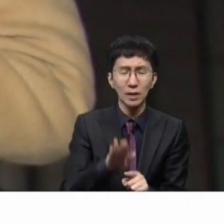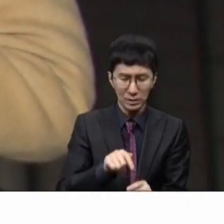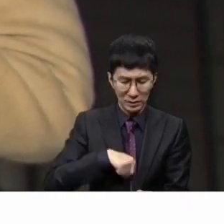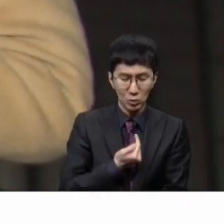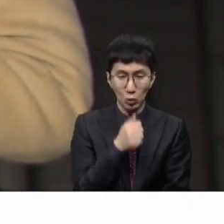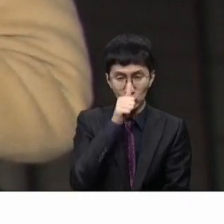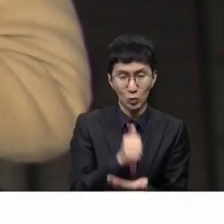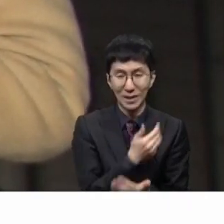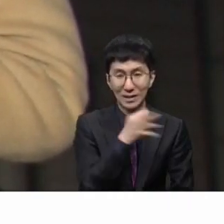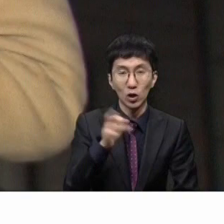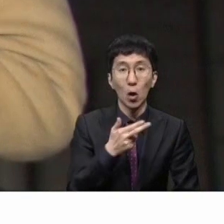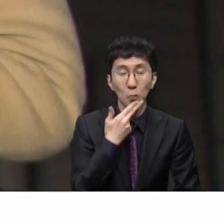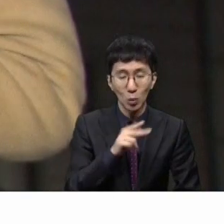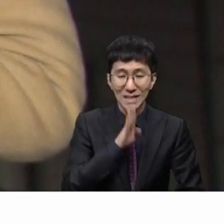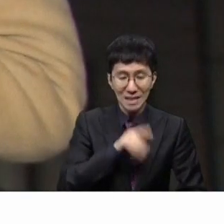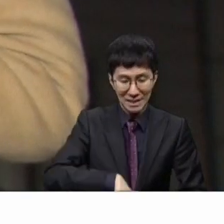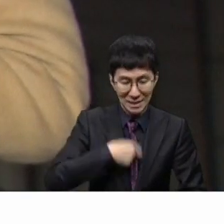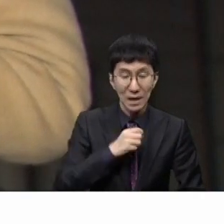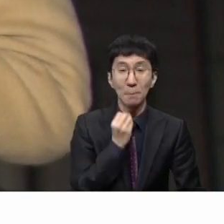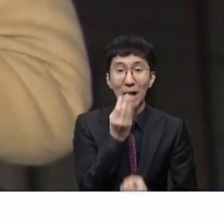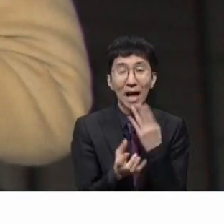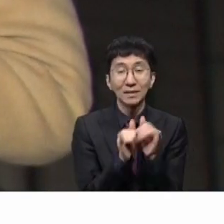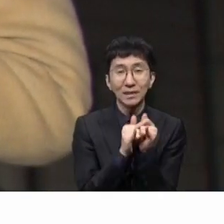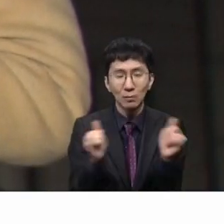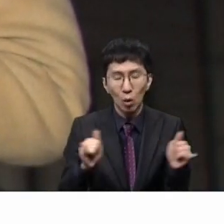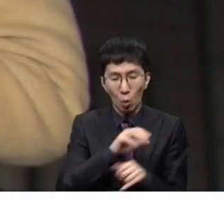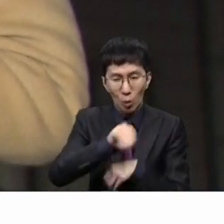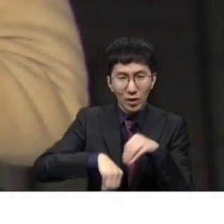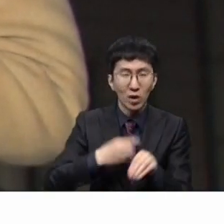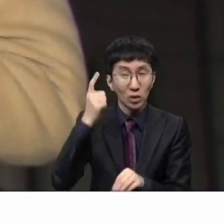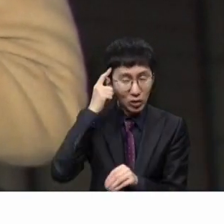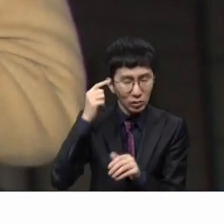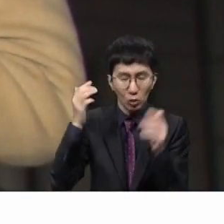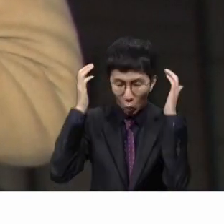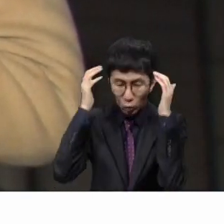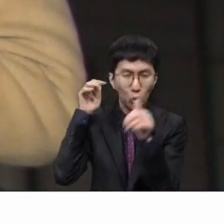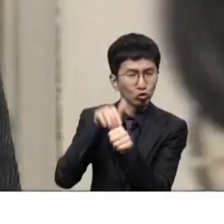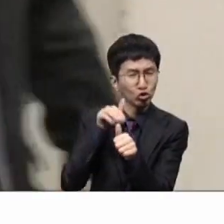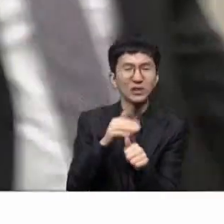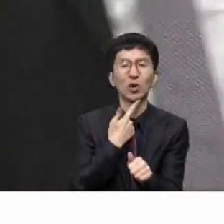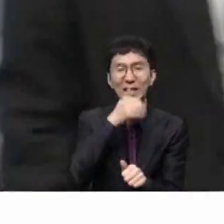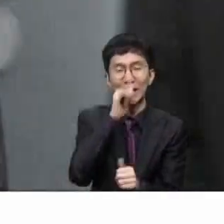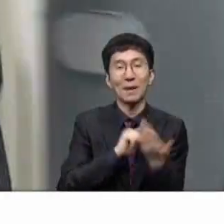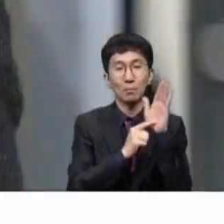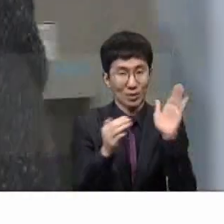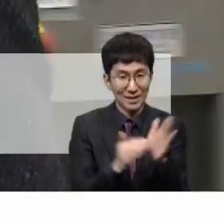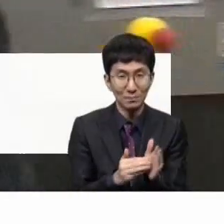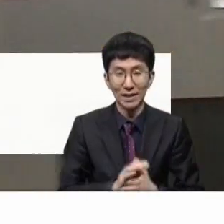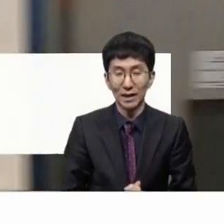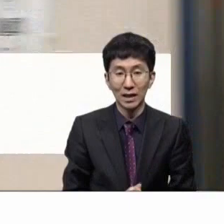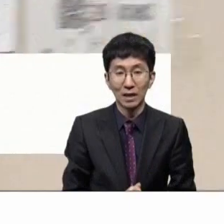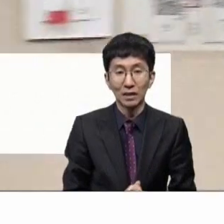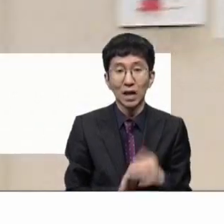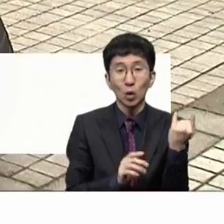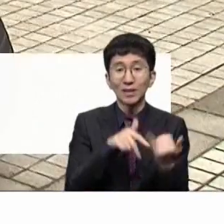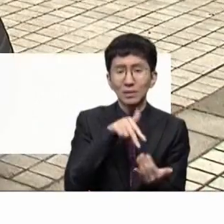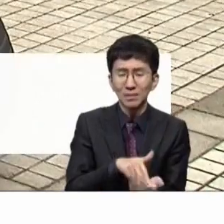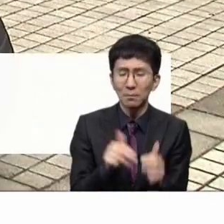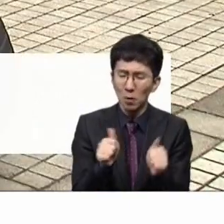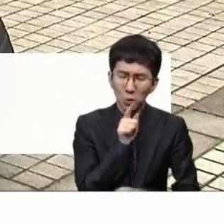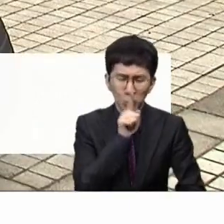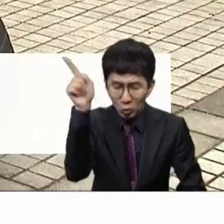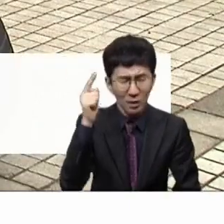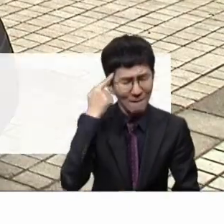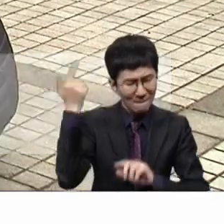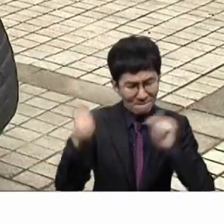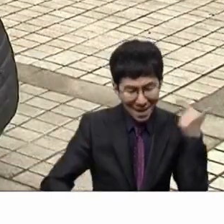않았고 진실을 말하는 사람에게 정신적인 고통을 가했다고 지적했습니다. 정 교수 측은 즉각 항소하겠다는